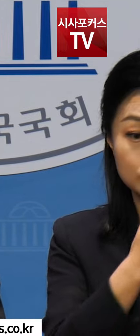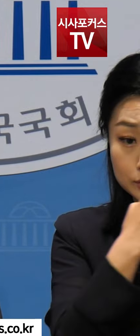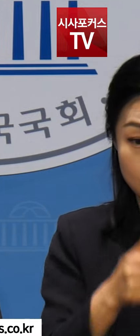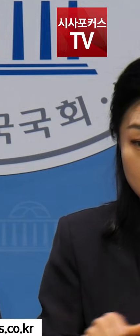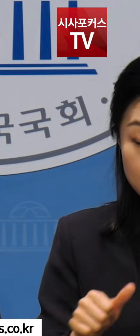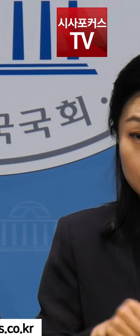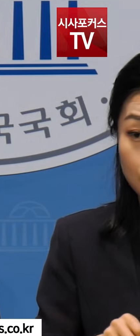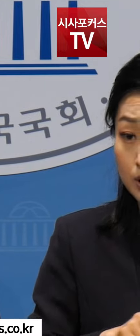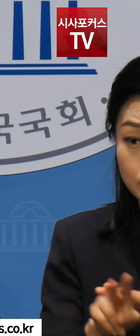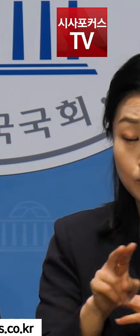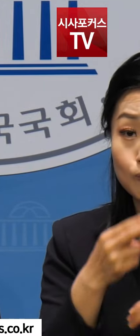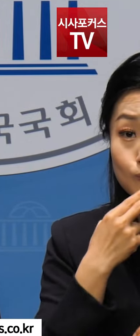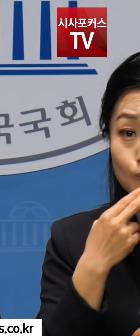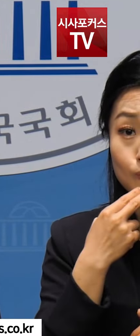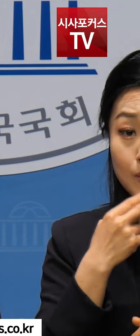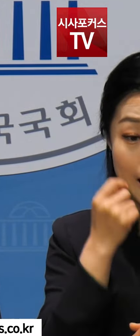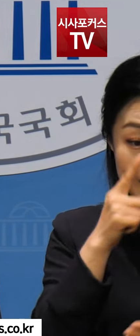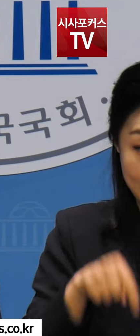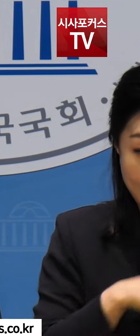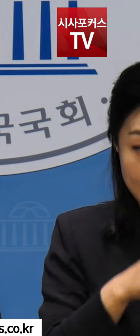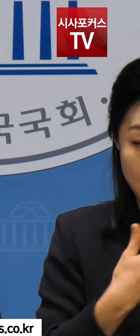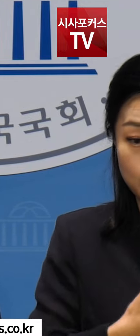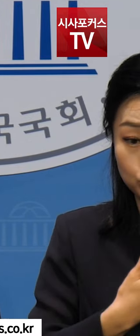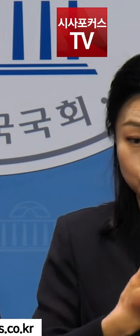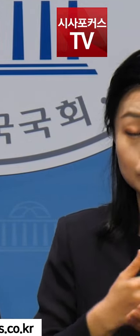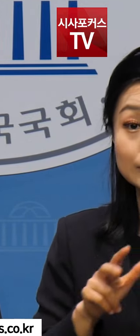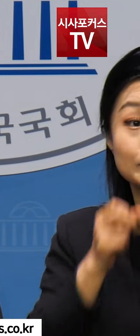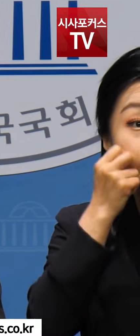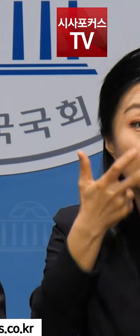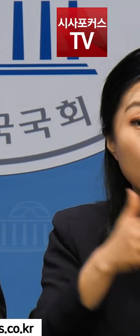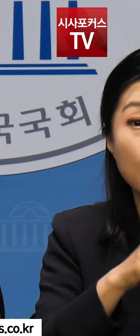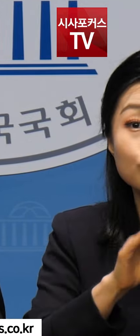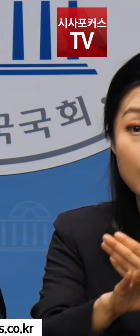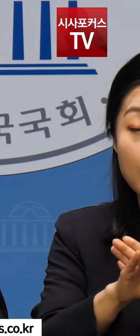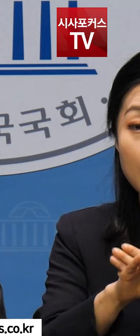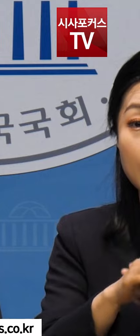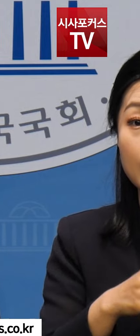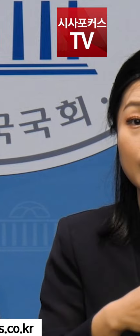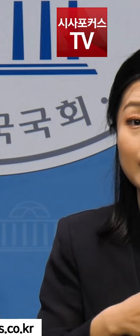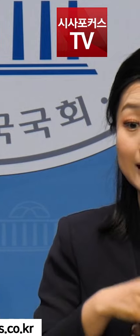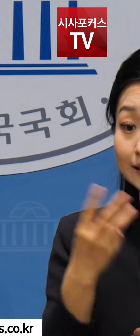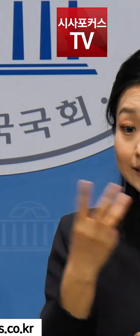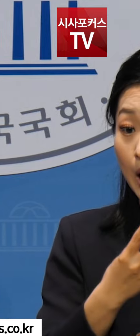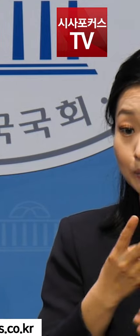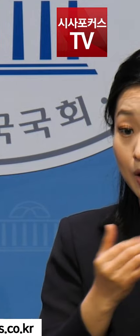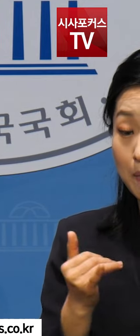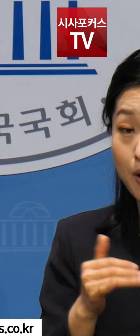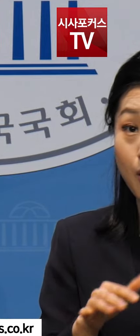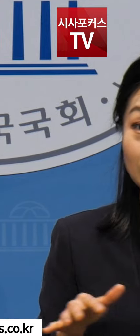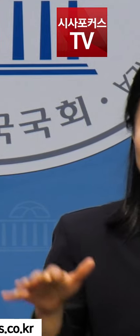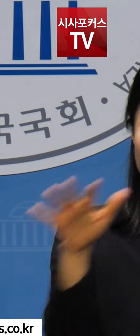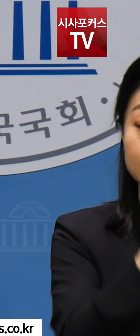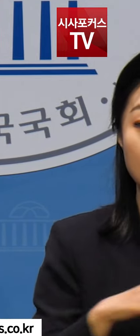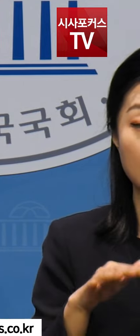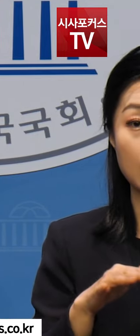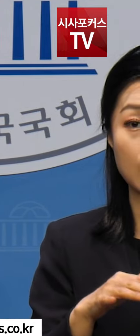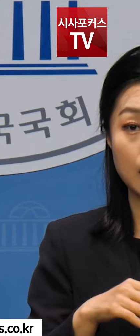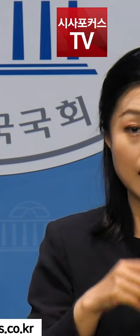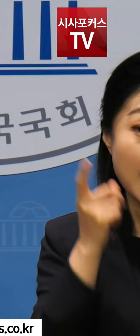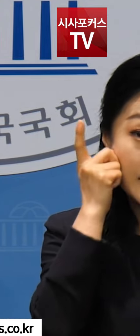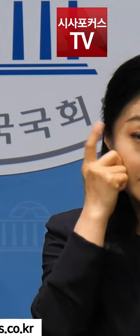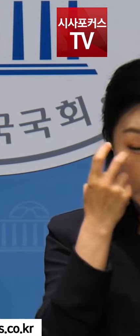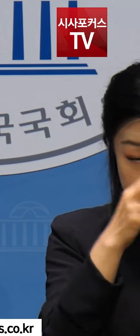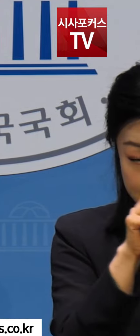경우에는 한 달 이내에 해야 됨에도 불구하고 7개월이 지난 지금에서 그것도 무려 3천여 명, 일부 보도에 의하면 3천여 명에